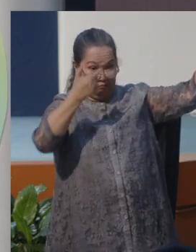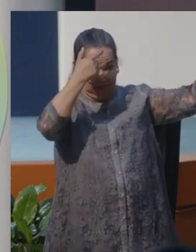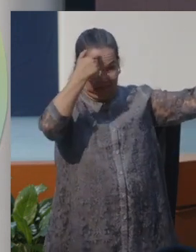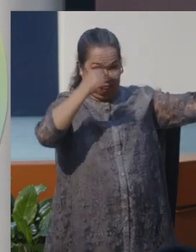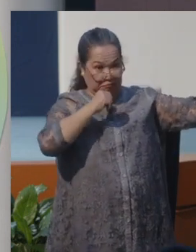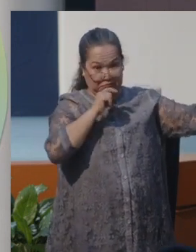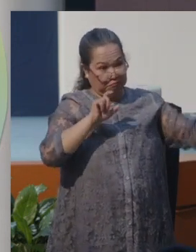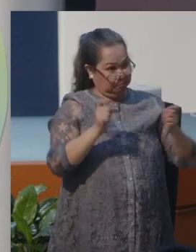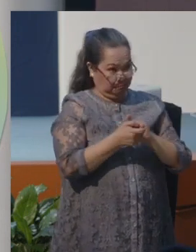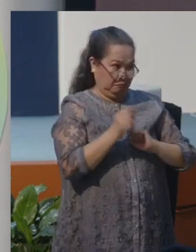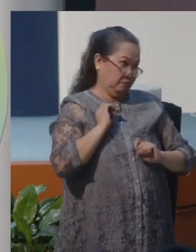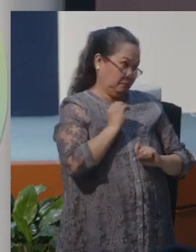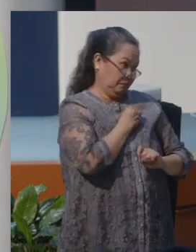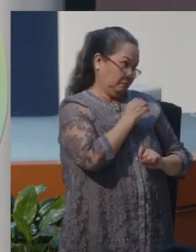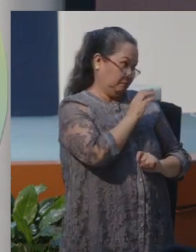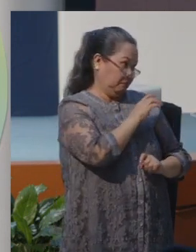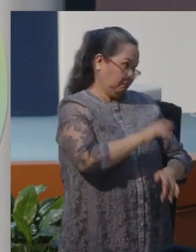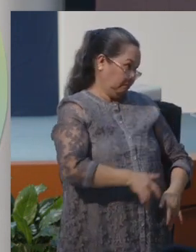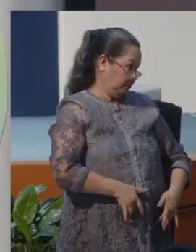pagbabago sa ating buhay.